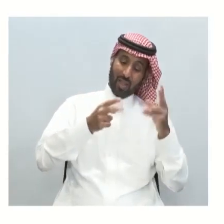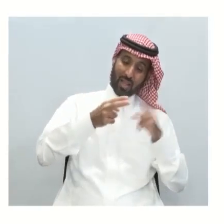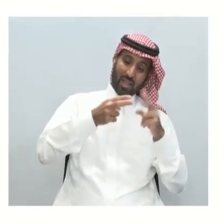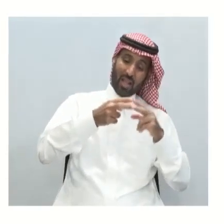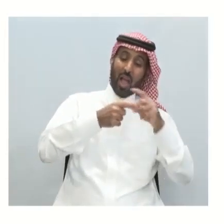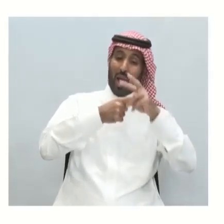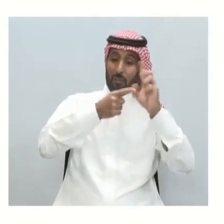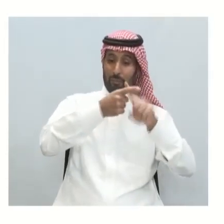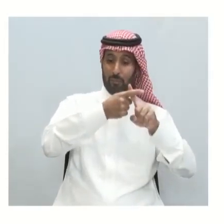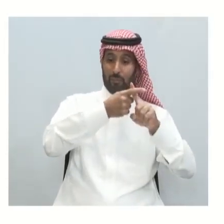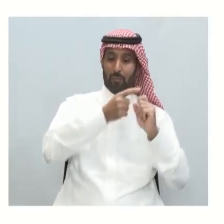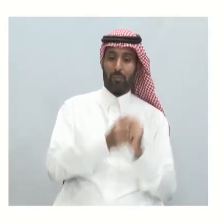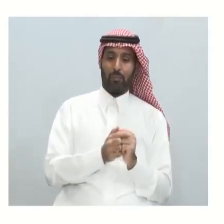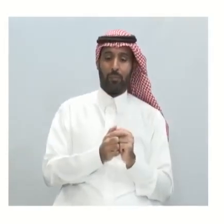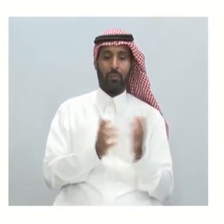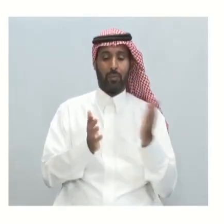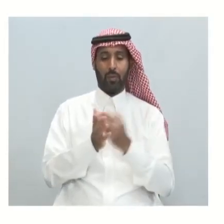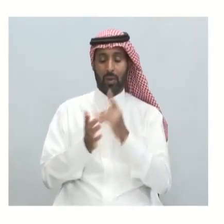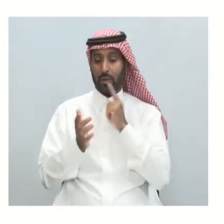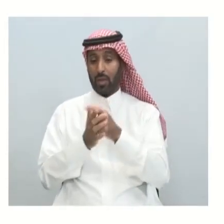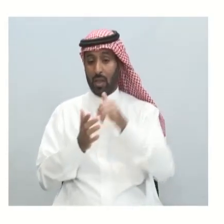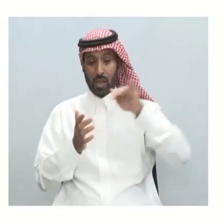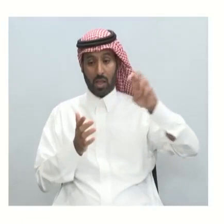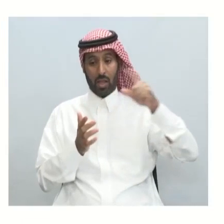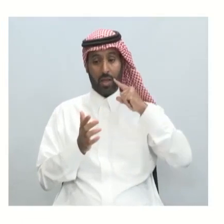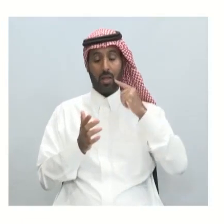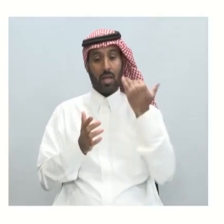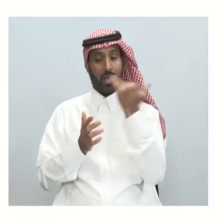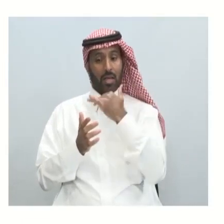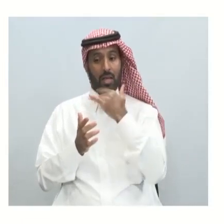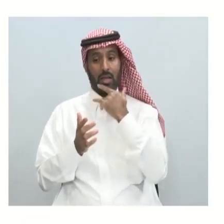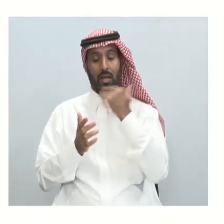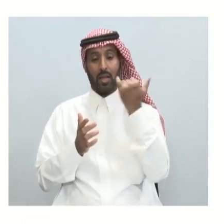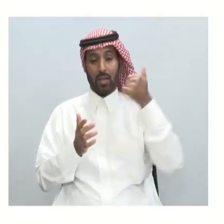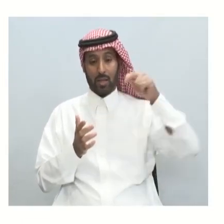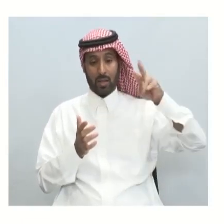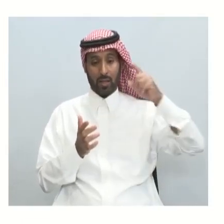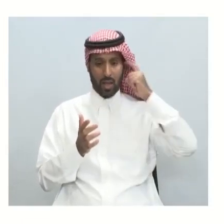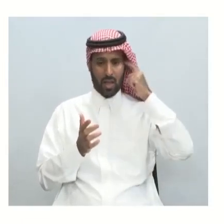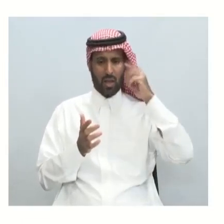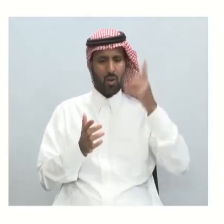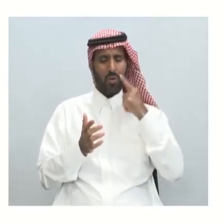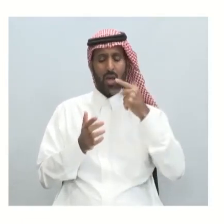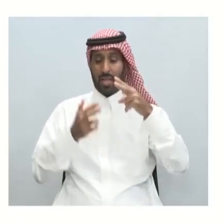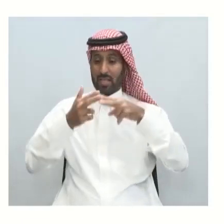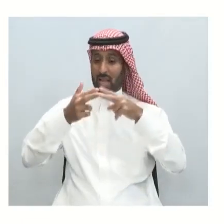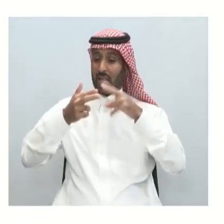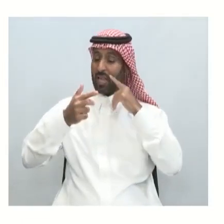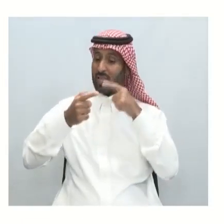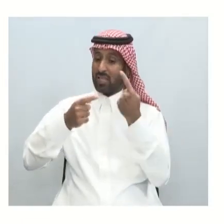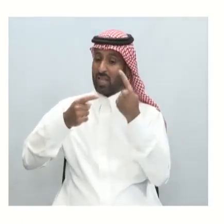جزئيه موجبه يستخدم الحرف الاغريقي هذا ليمثل الشحنه الجزئيه في الرابطه